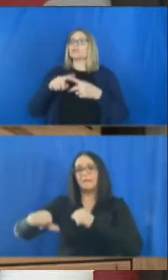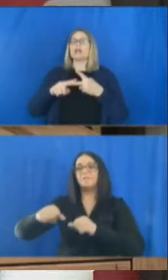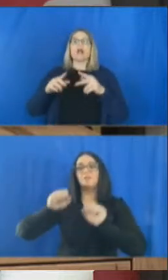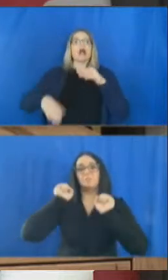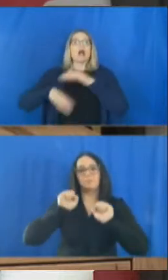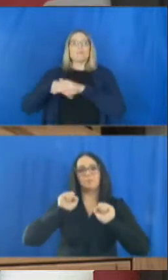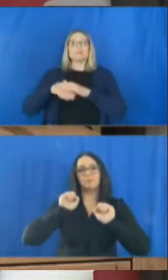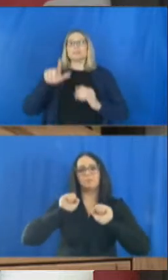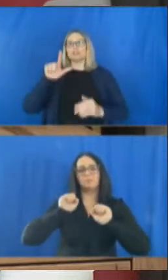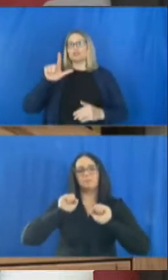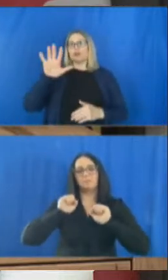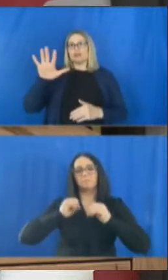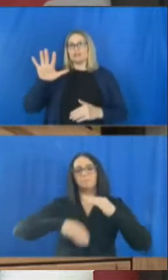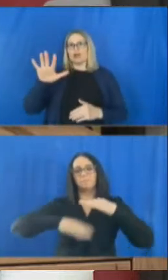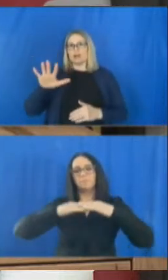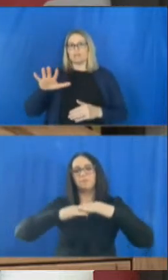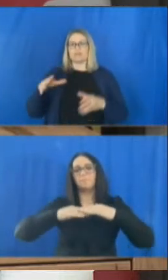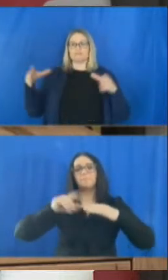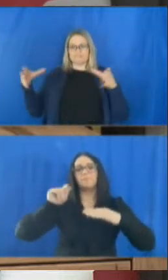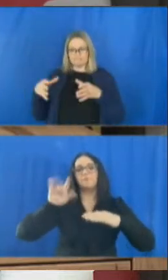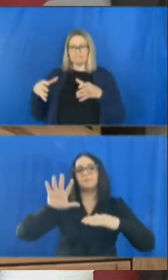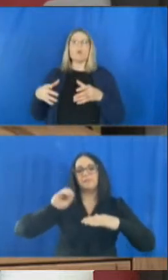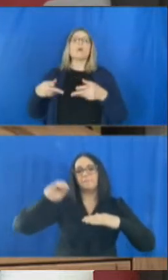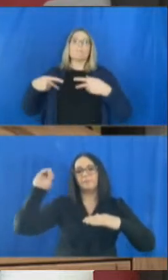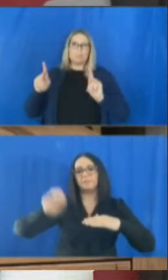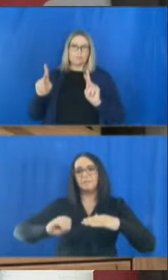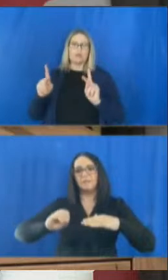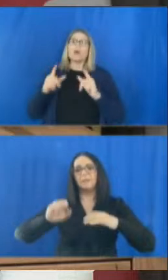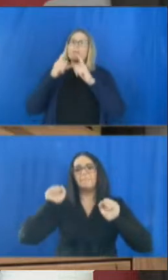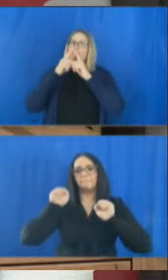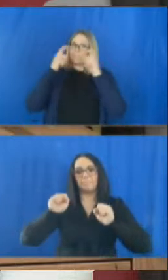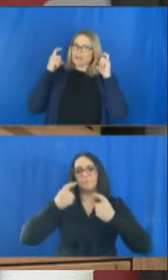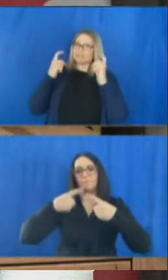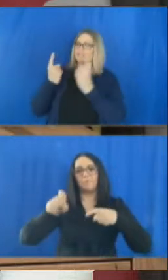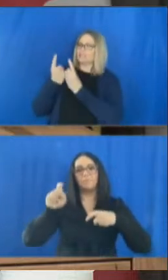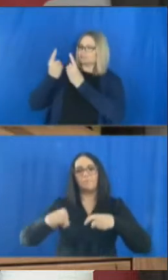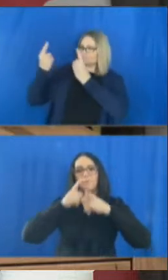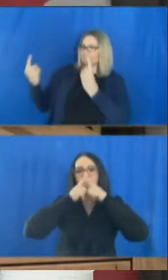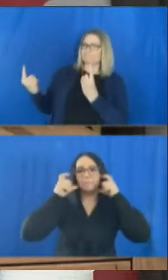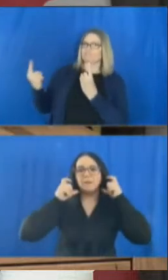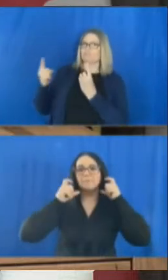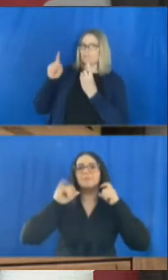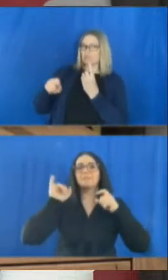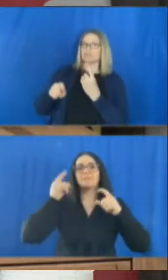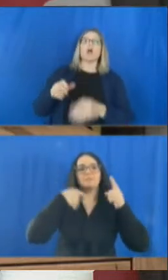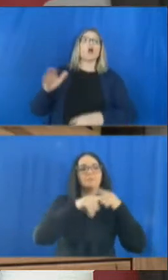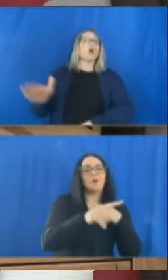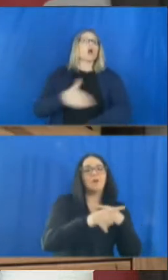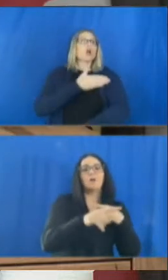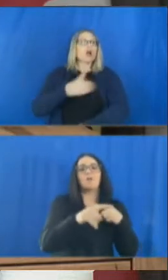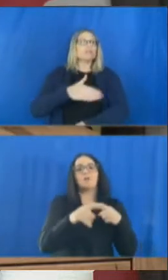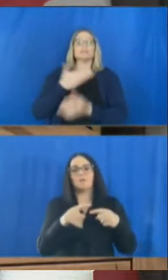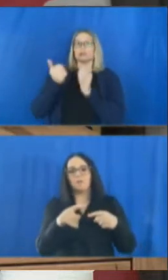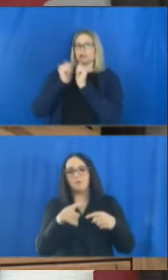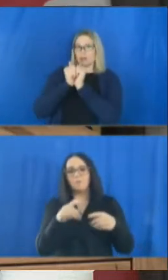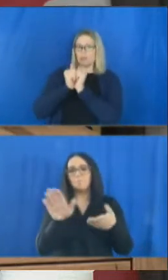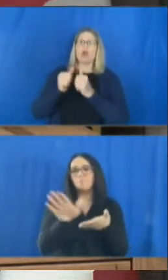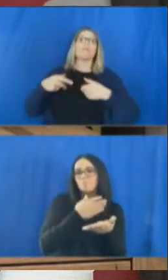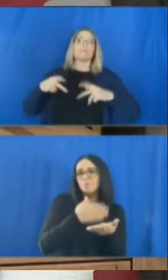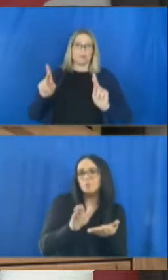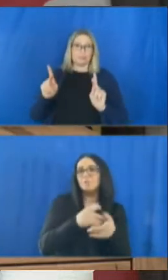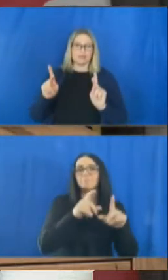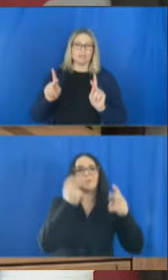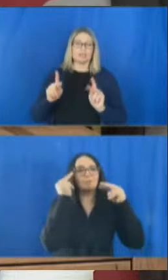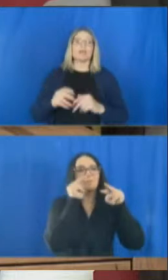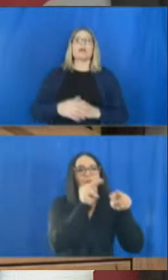for individual performers. More information about these changes and all Level 2 measures is